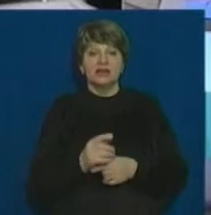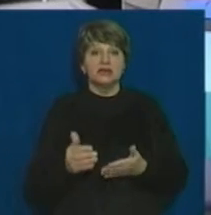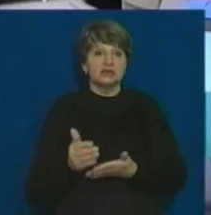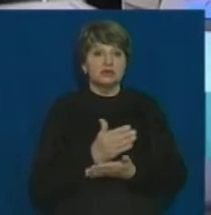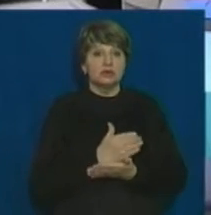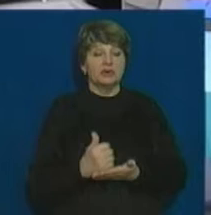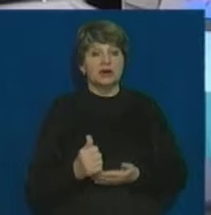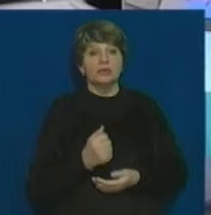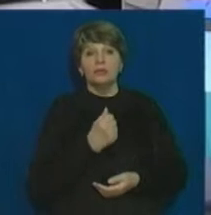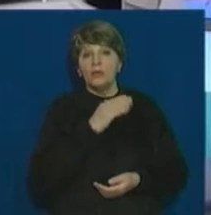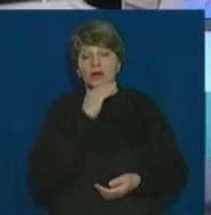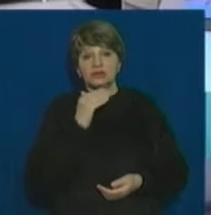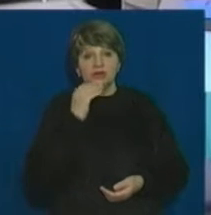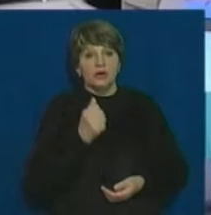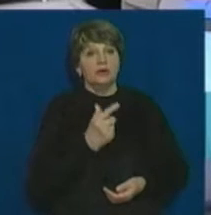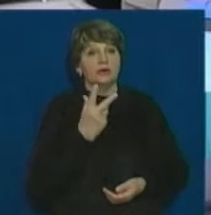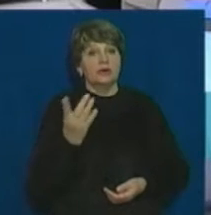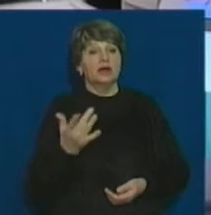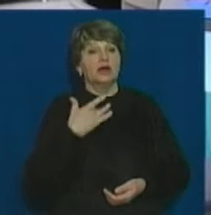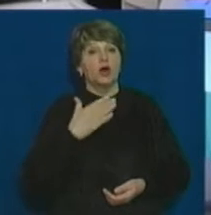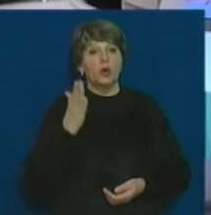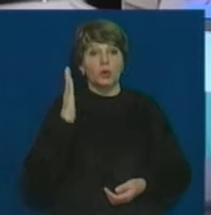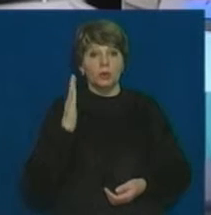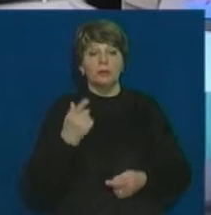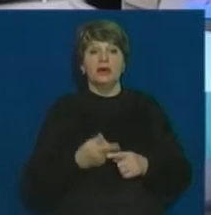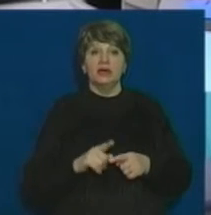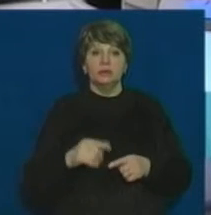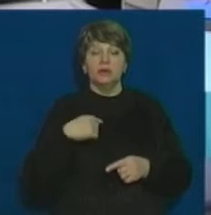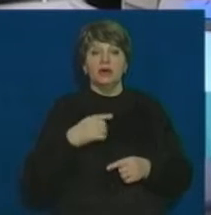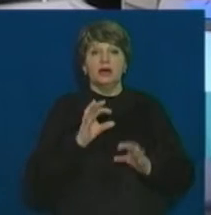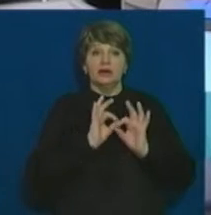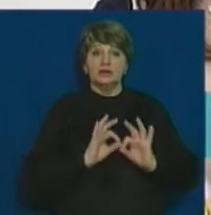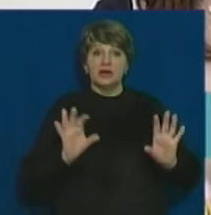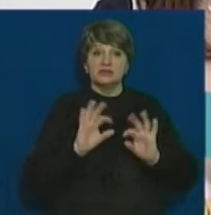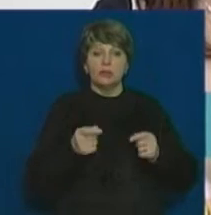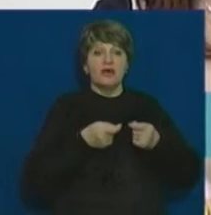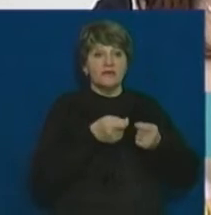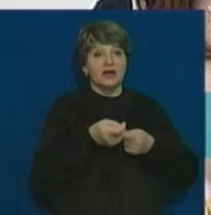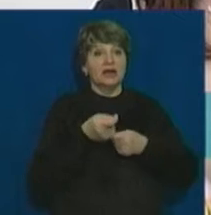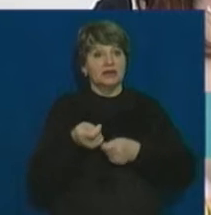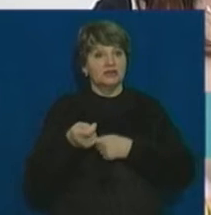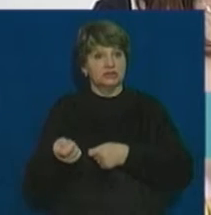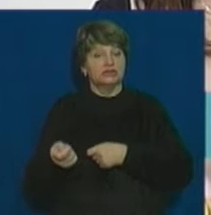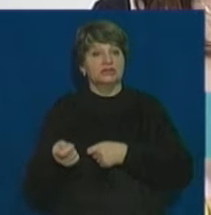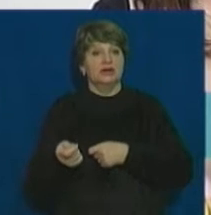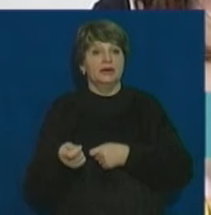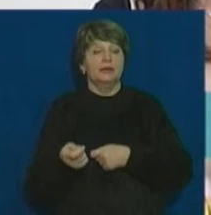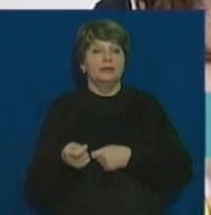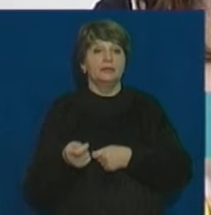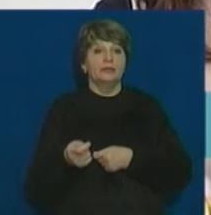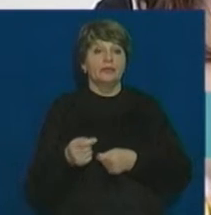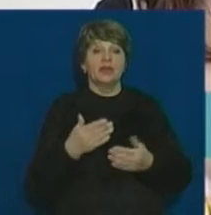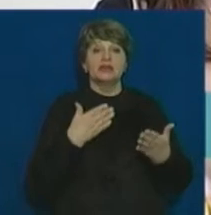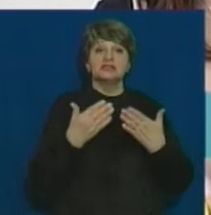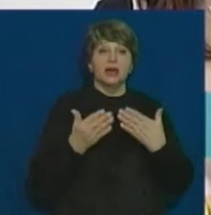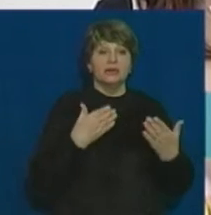голосів. Для цього ми популяризуємо і на місці, якби виїжджаючи на місце безпосередньо,